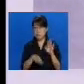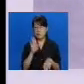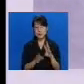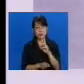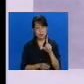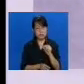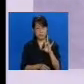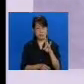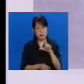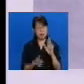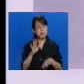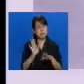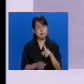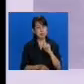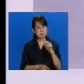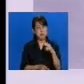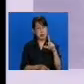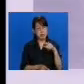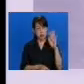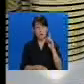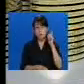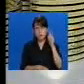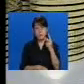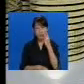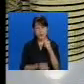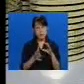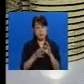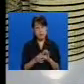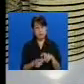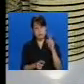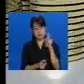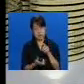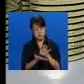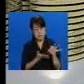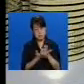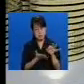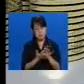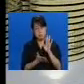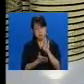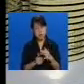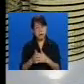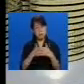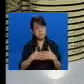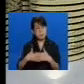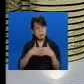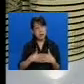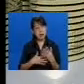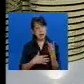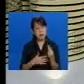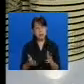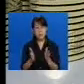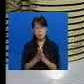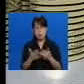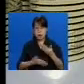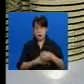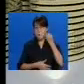627ล้าน 10,000 กว่าบาทครับพรุ่งนี้ต้องไปติดตามในเรื่องของยอดคำสั่งซื้อสินค้าคงทนของอเมริกานะครับรวมไปถึงนะฮะยอดการ